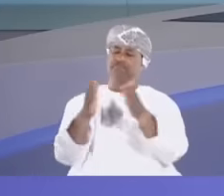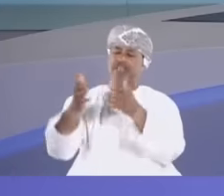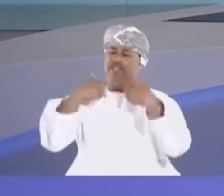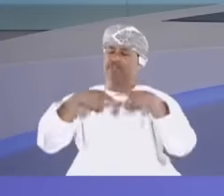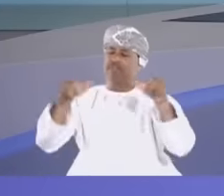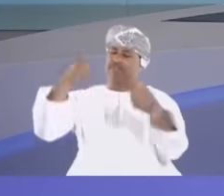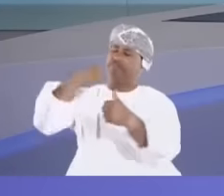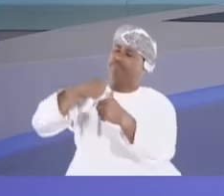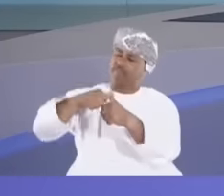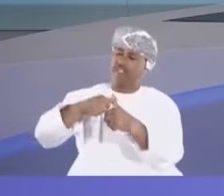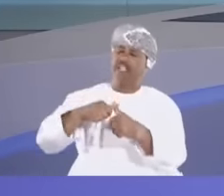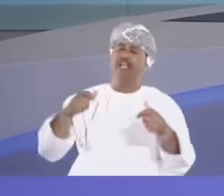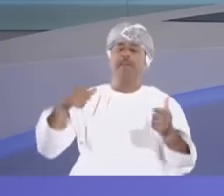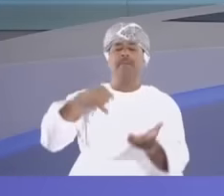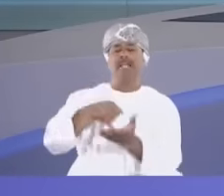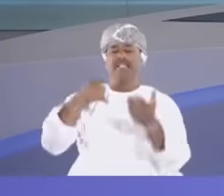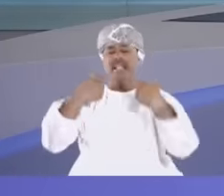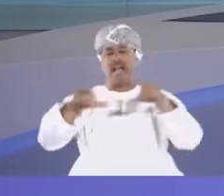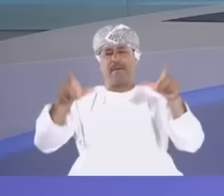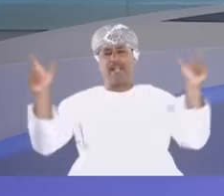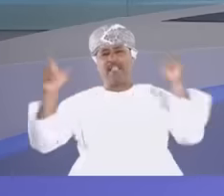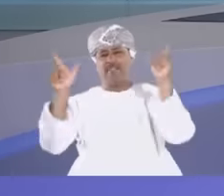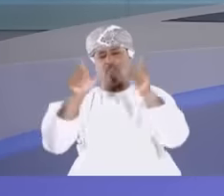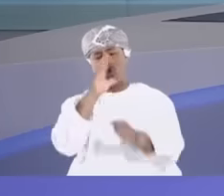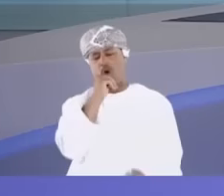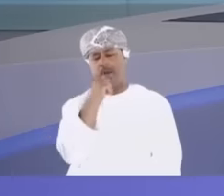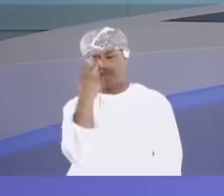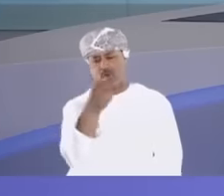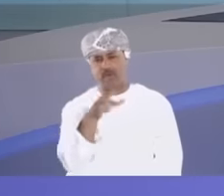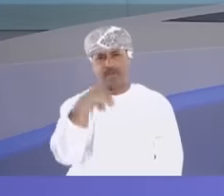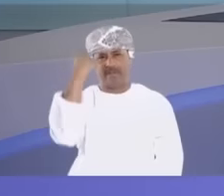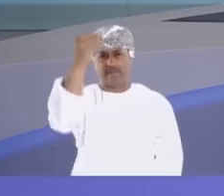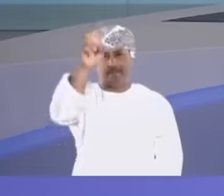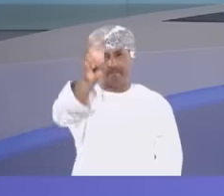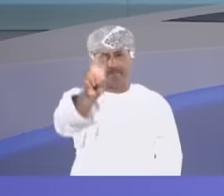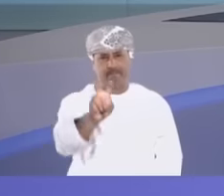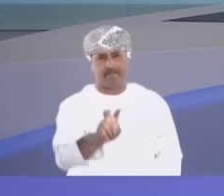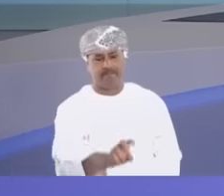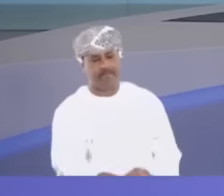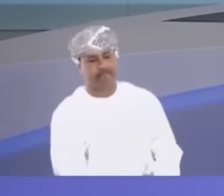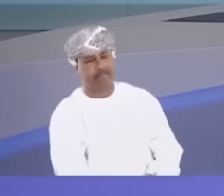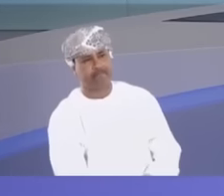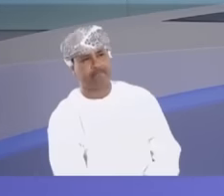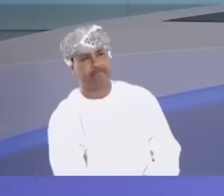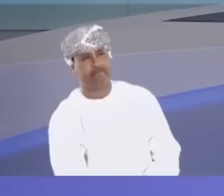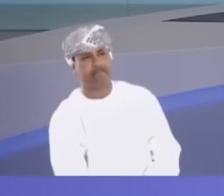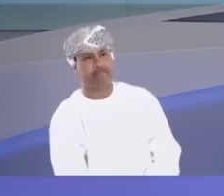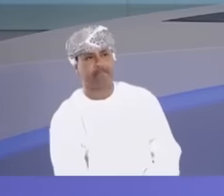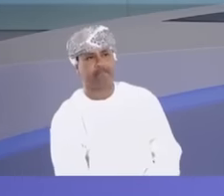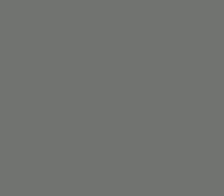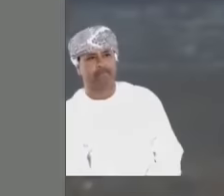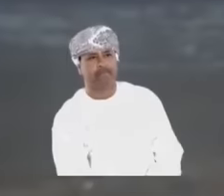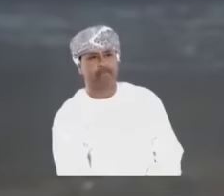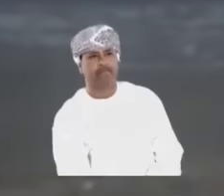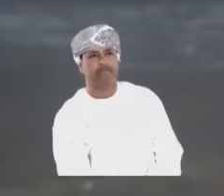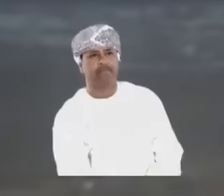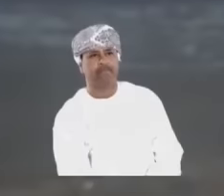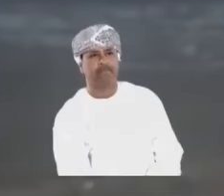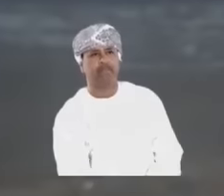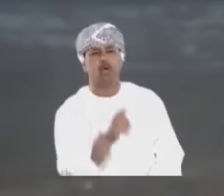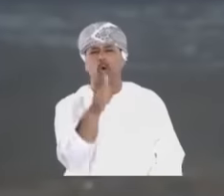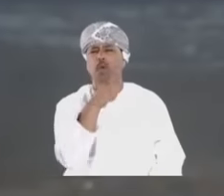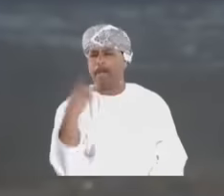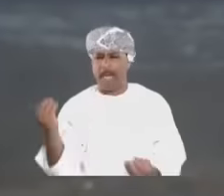النشرة مستمرة من مركز الأخبار بتلفزيوني سلطنة عمان، وفيها بعد الفاصل. من منكم بيصير